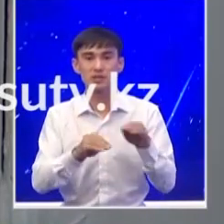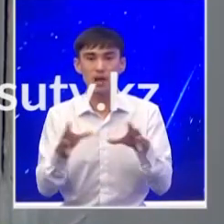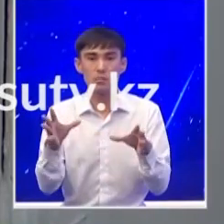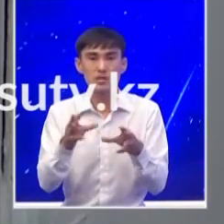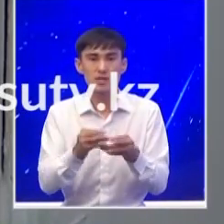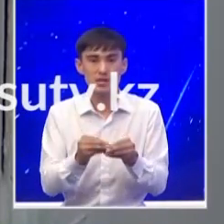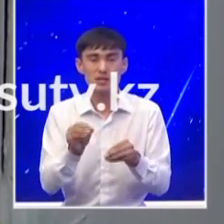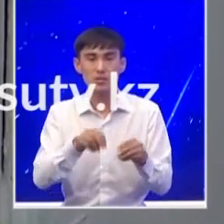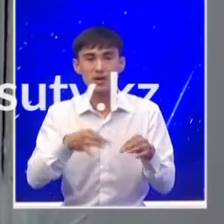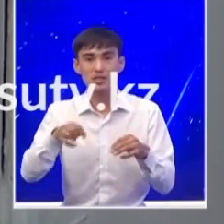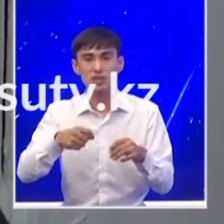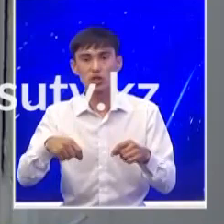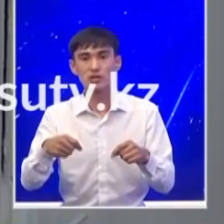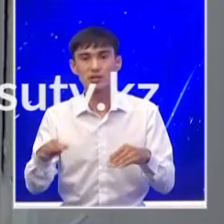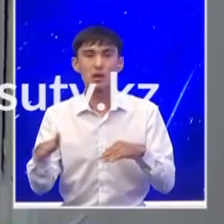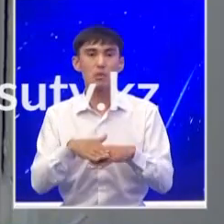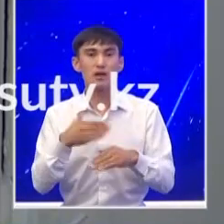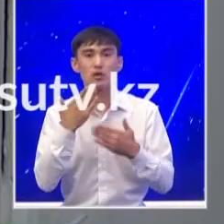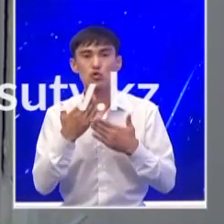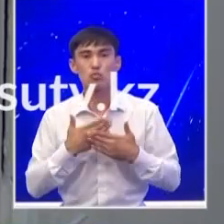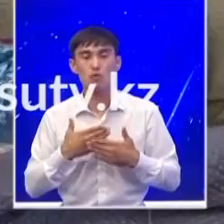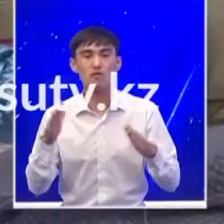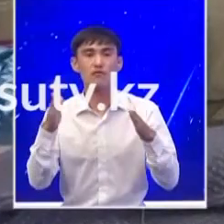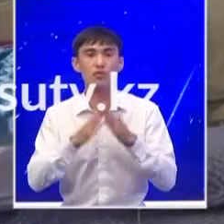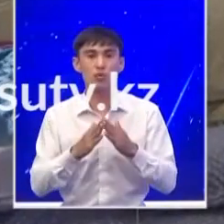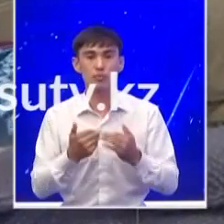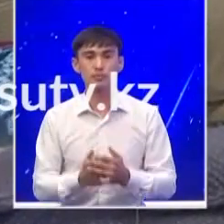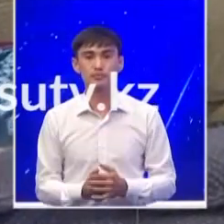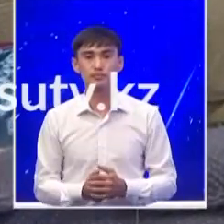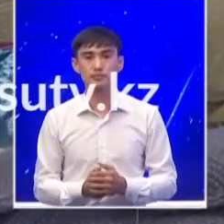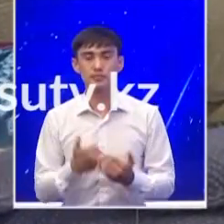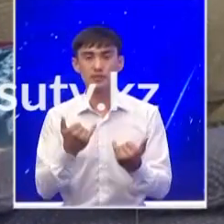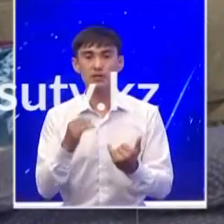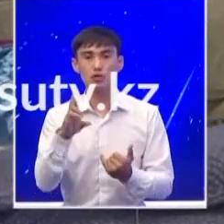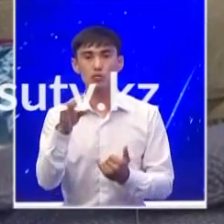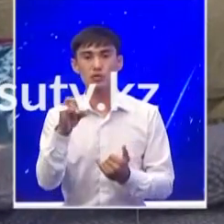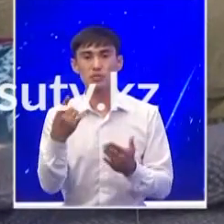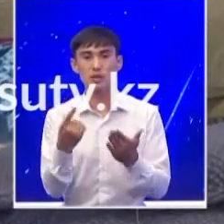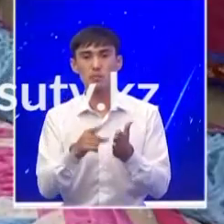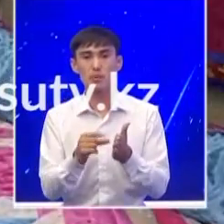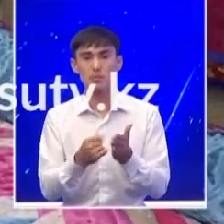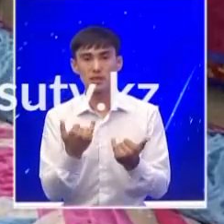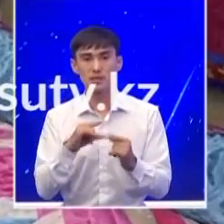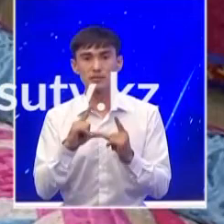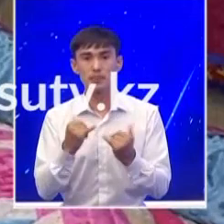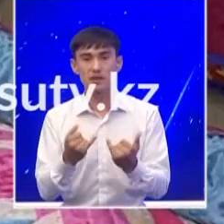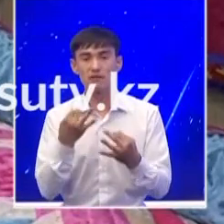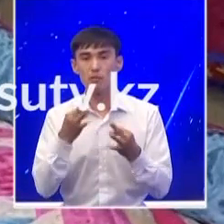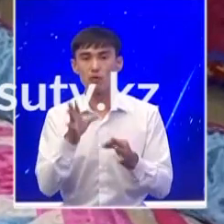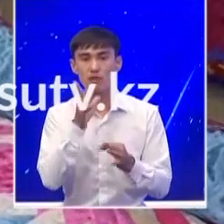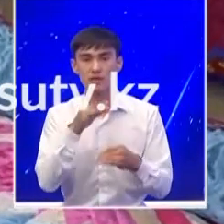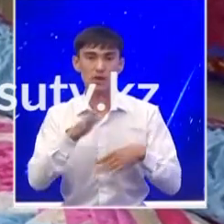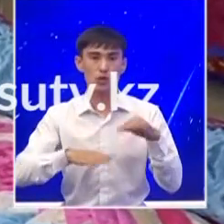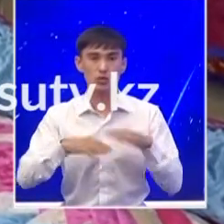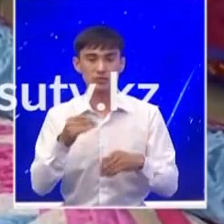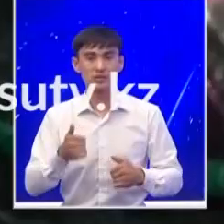лоскутков собирается доброта и любовь в дом. Сегодня Кумыс Мерекенова уже на пенсии. Все свободное время старается проводить за